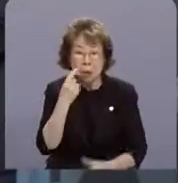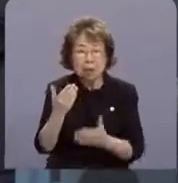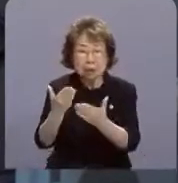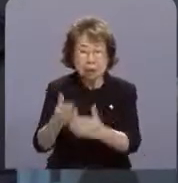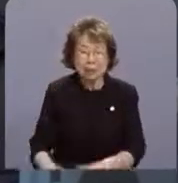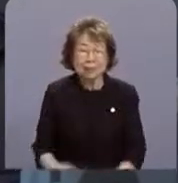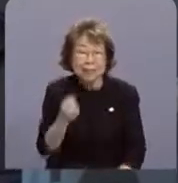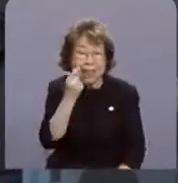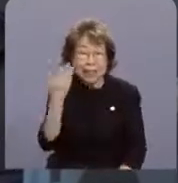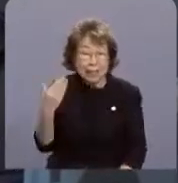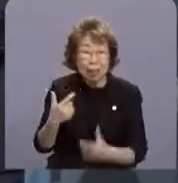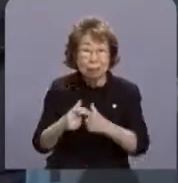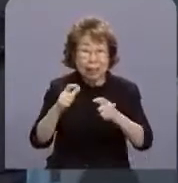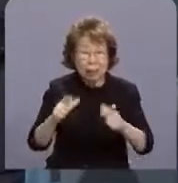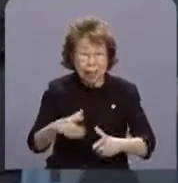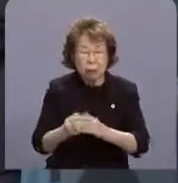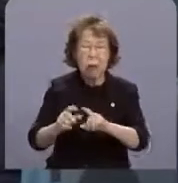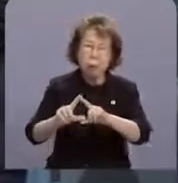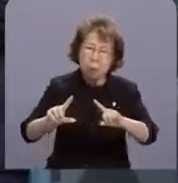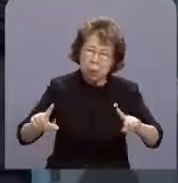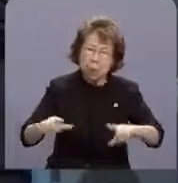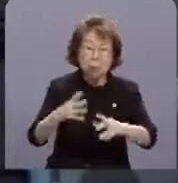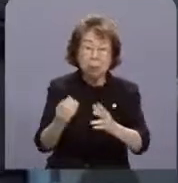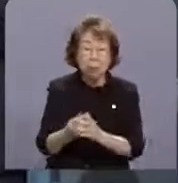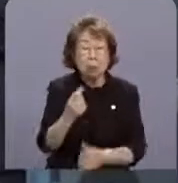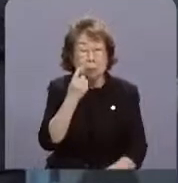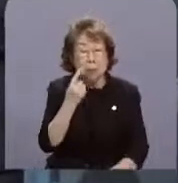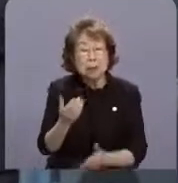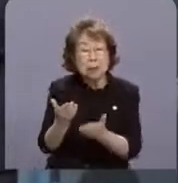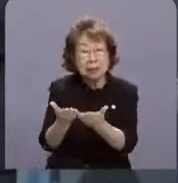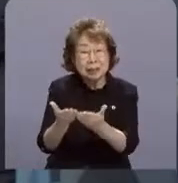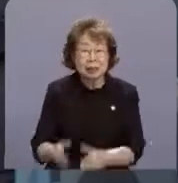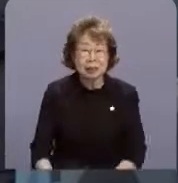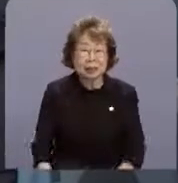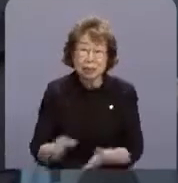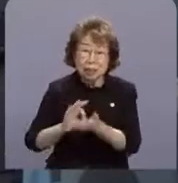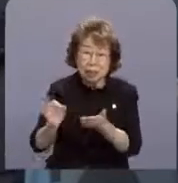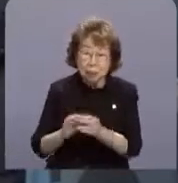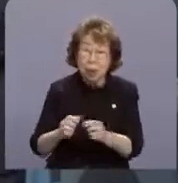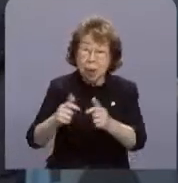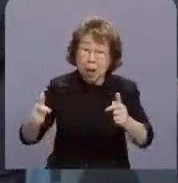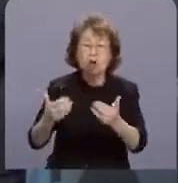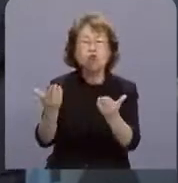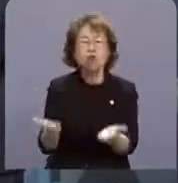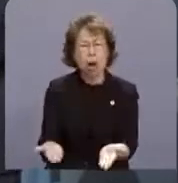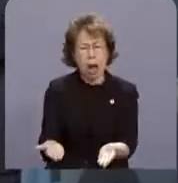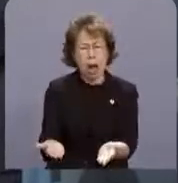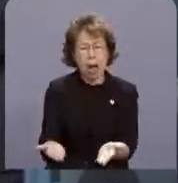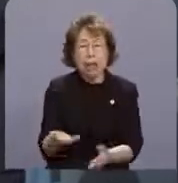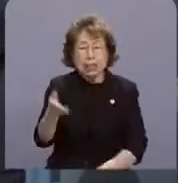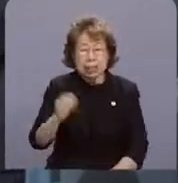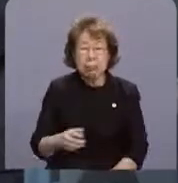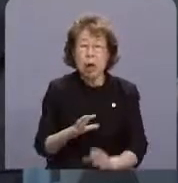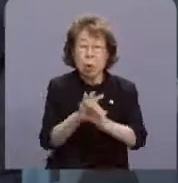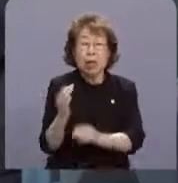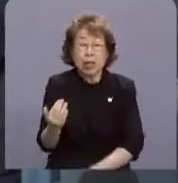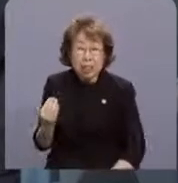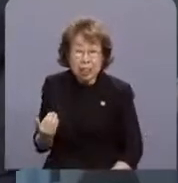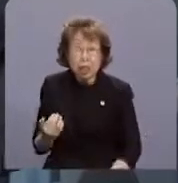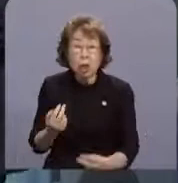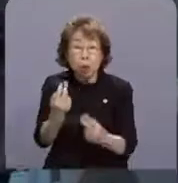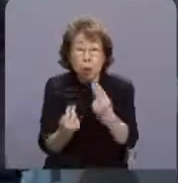지난달 부산지역 사업장의 평균 매출 부터 보고 있는데요 소비가 늘어나는 휴가철인 데도 크론 알고 이전보다 매출이